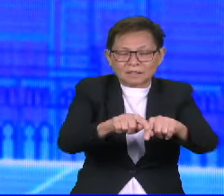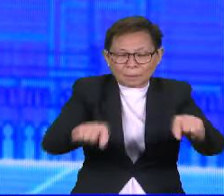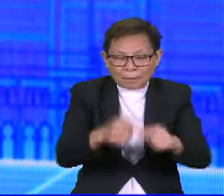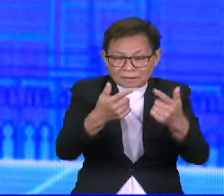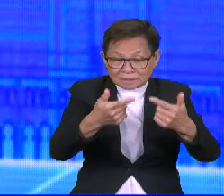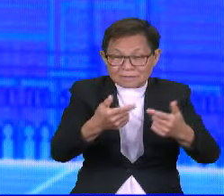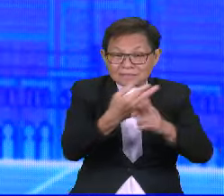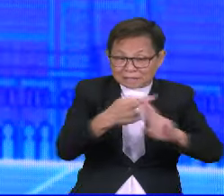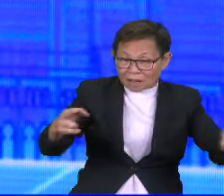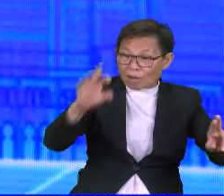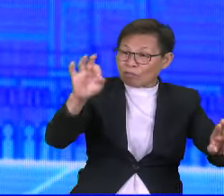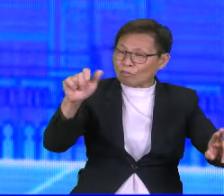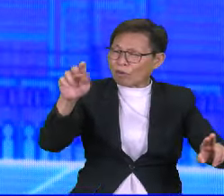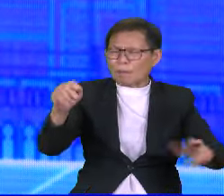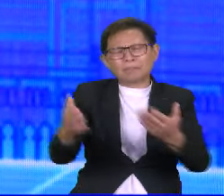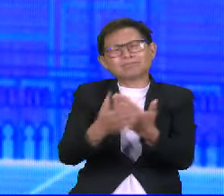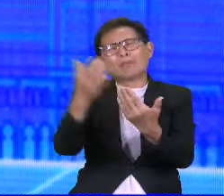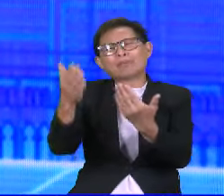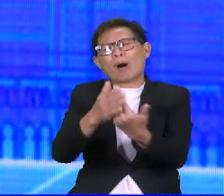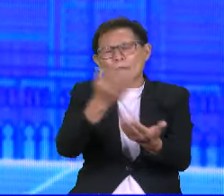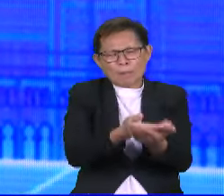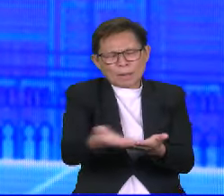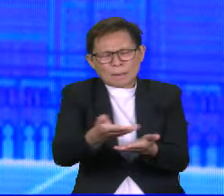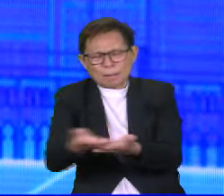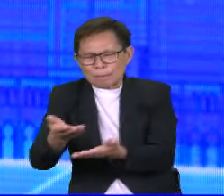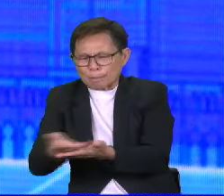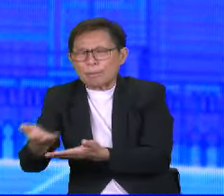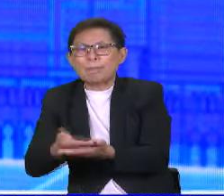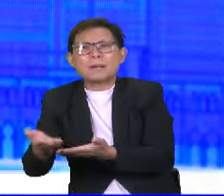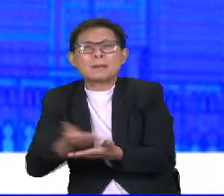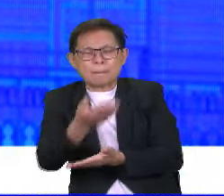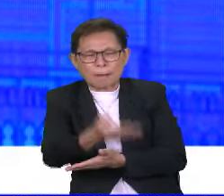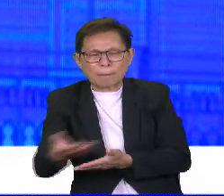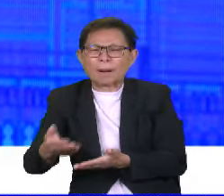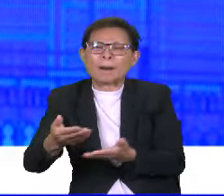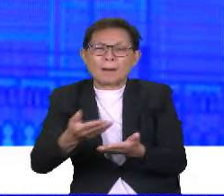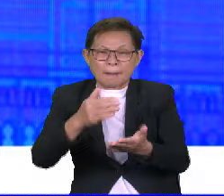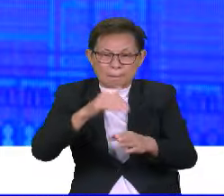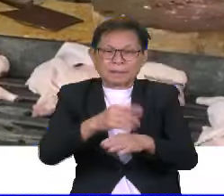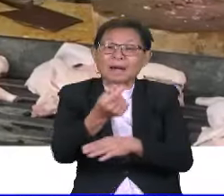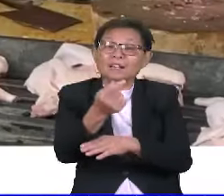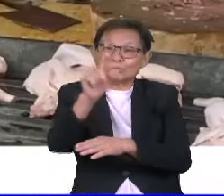disediakan Fama itu juga memudahkan pengguna memperoleh barangan keperluan pada harga patut.